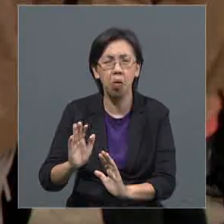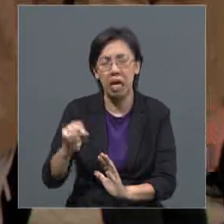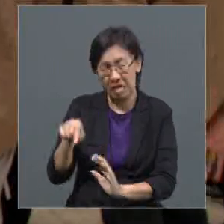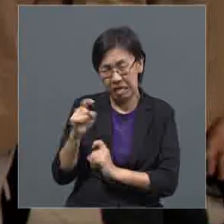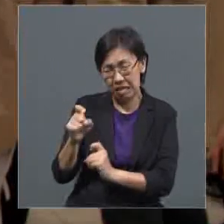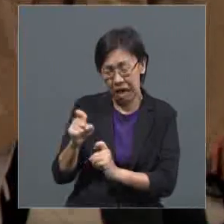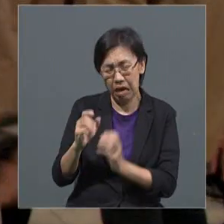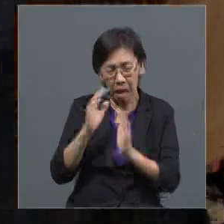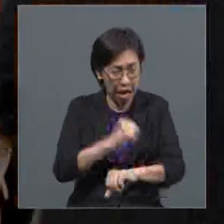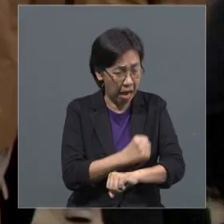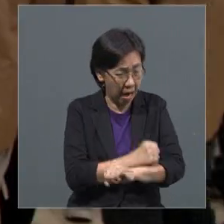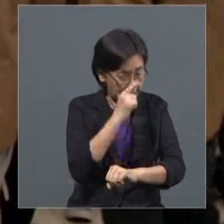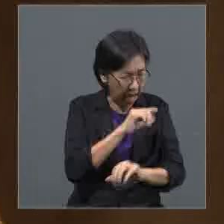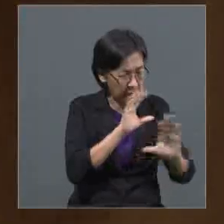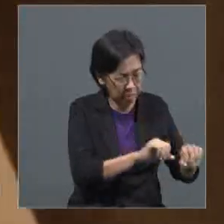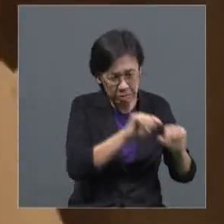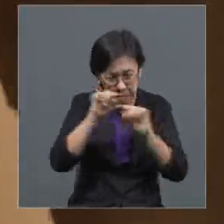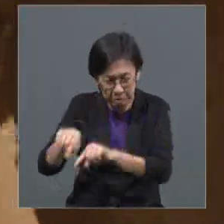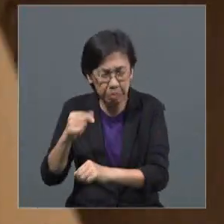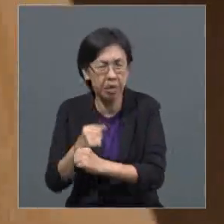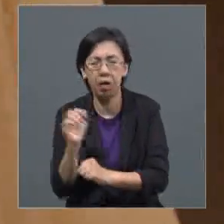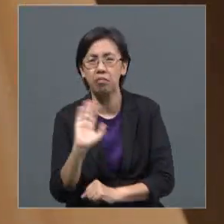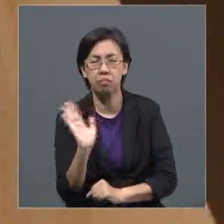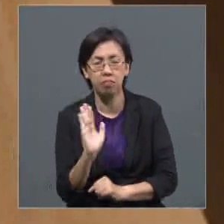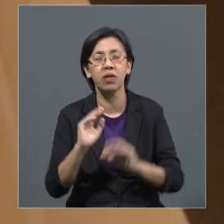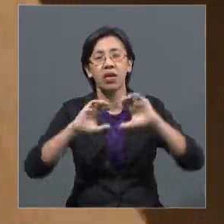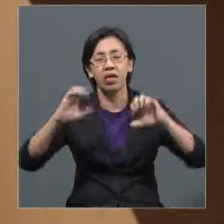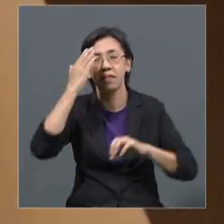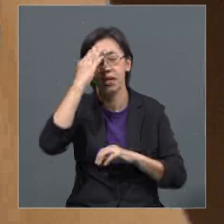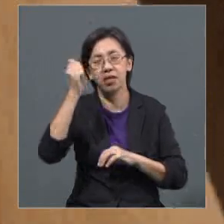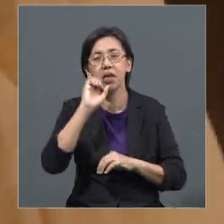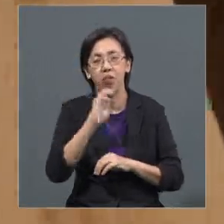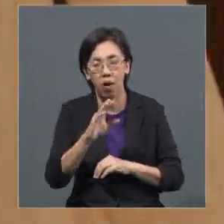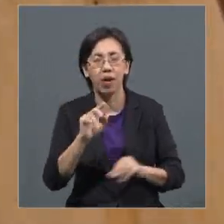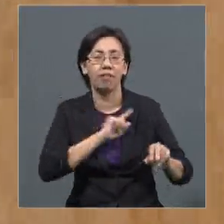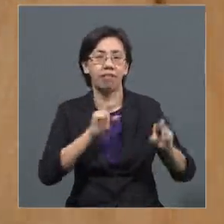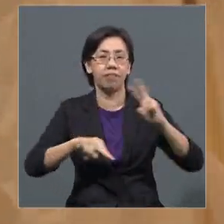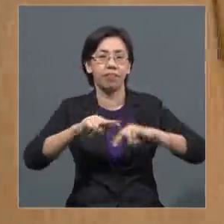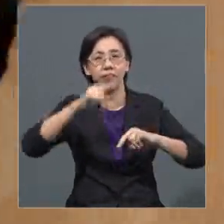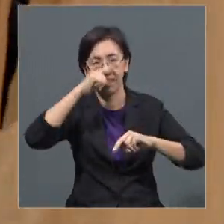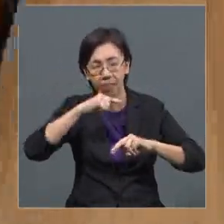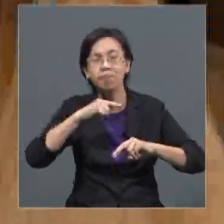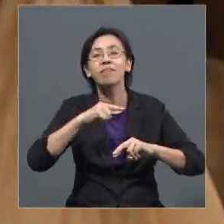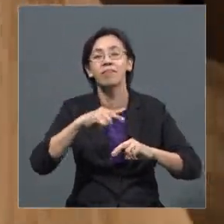ซึ่งทางรัฐบาลอิสราเอลก็รับปากว่าจะดูแลคนไทยให้อยู่ในพื้นที่ปลอดภัยครับ